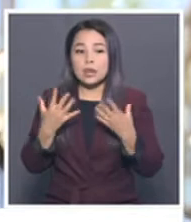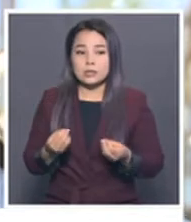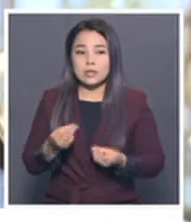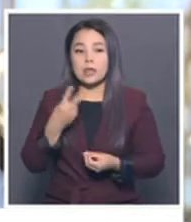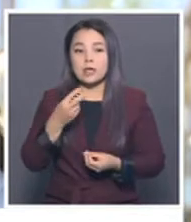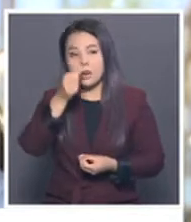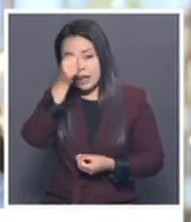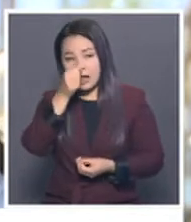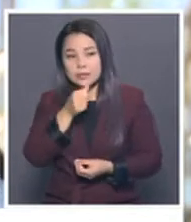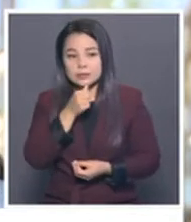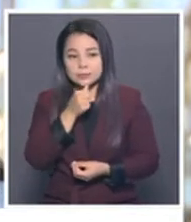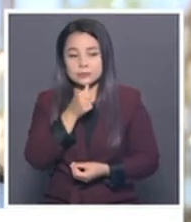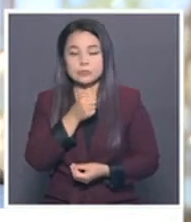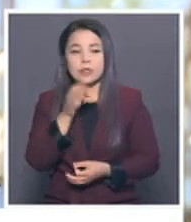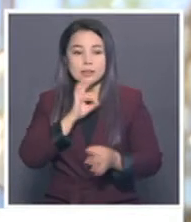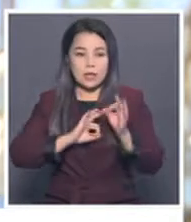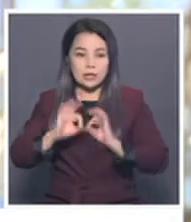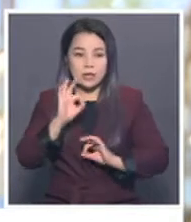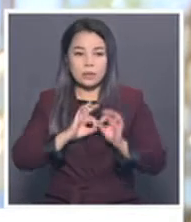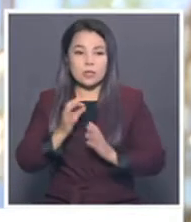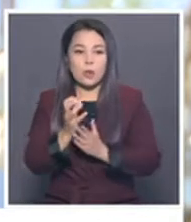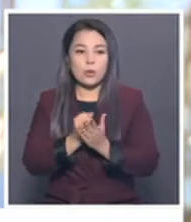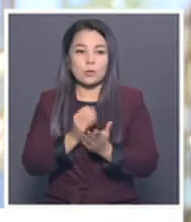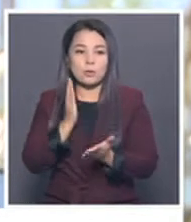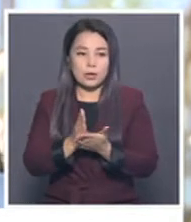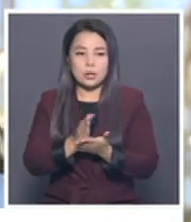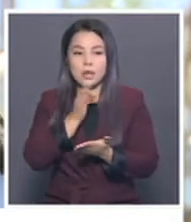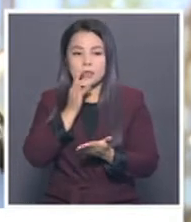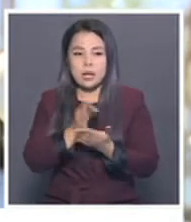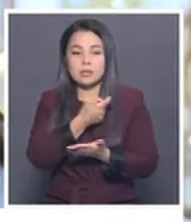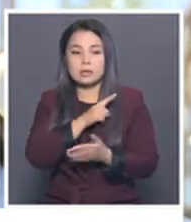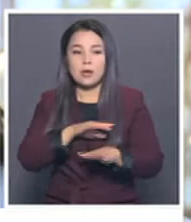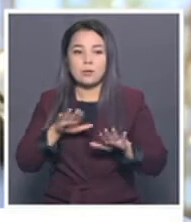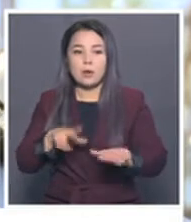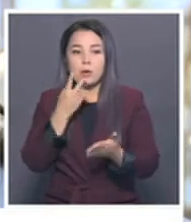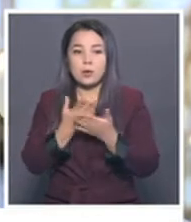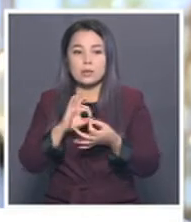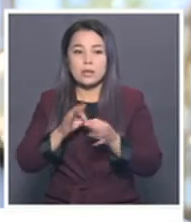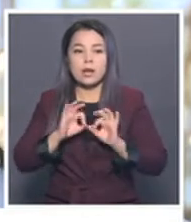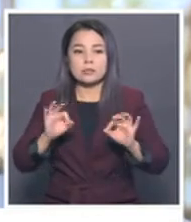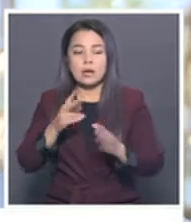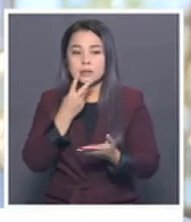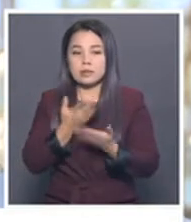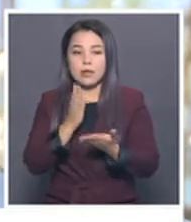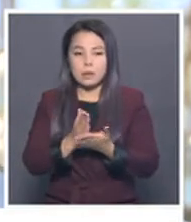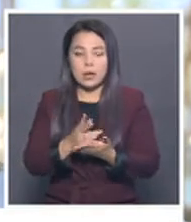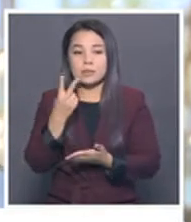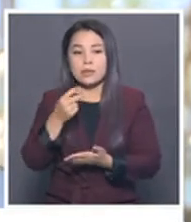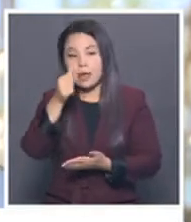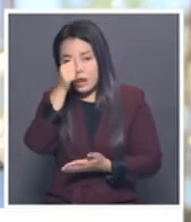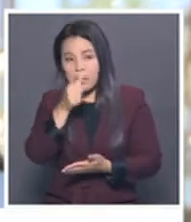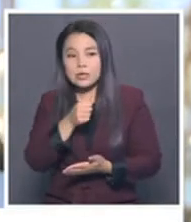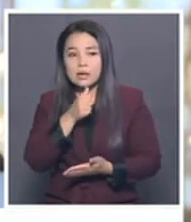2 айлық дәр-дәрмегіміздің қоры бар деп ауруханалар бана көрсетіп айтып жатыр. 2 айға